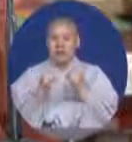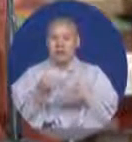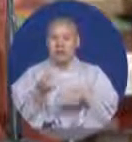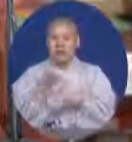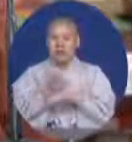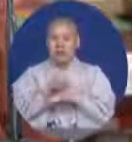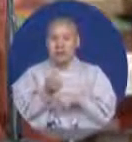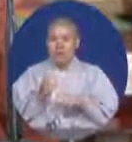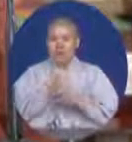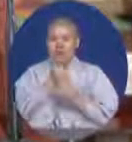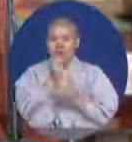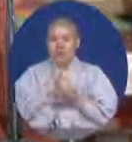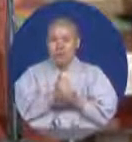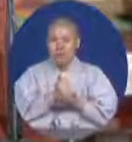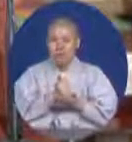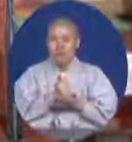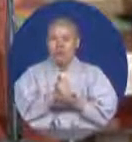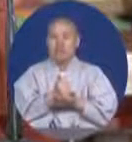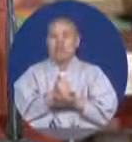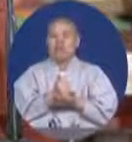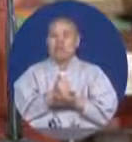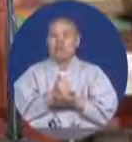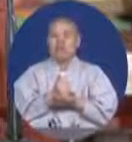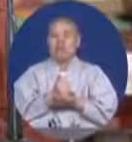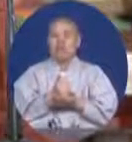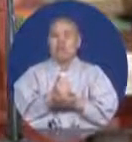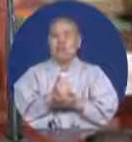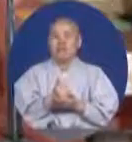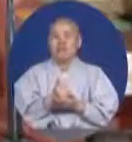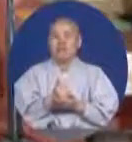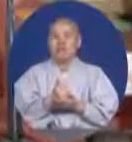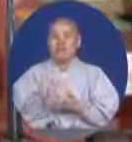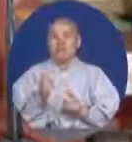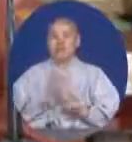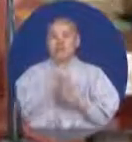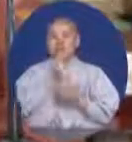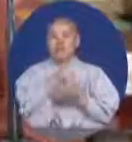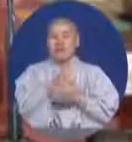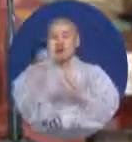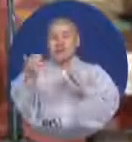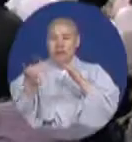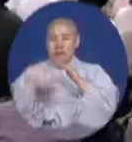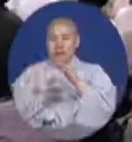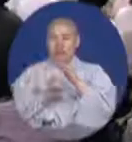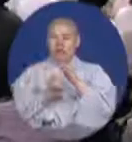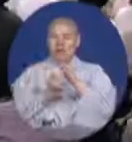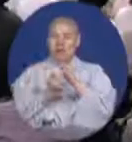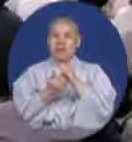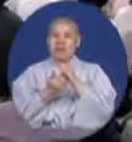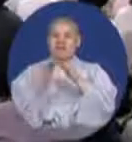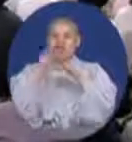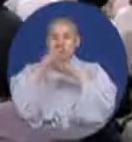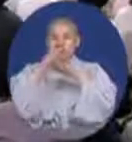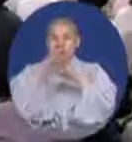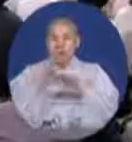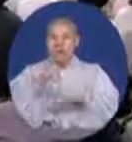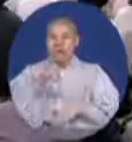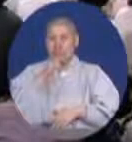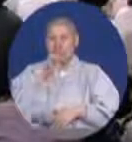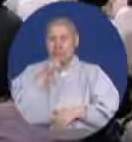부처님께서 성불하셨다. 이렇게 잘 기록으로 전하고 있습니다.